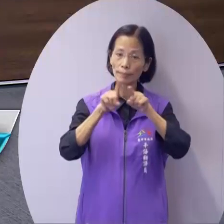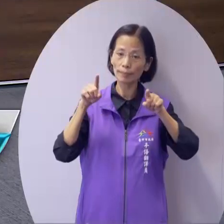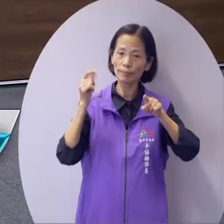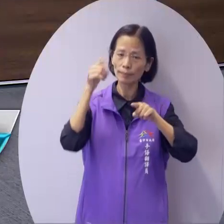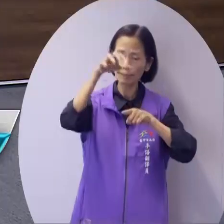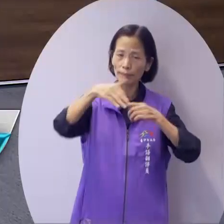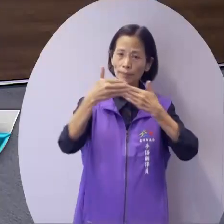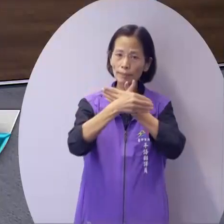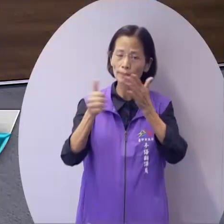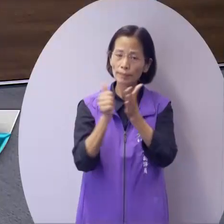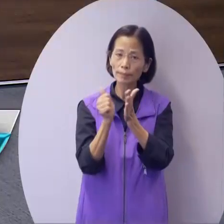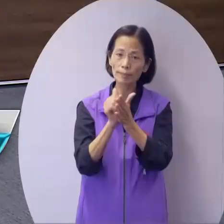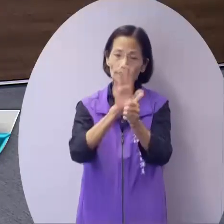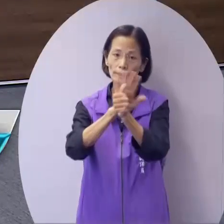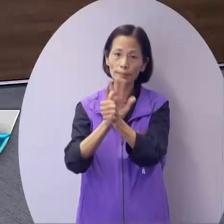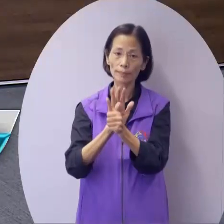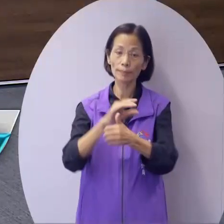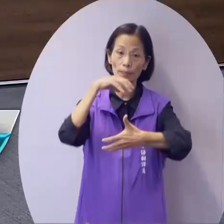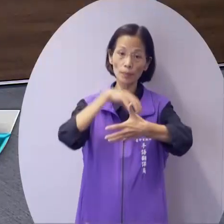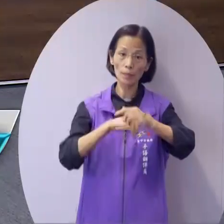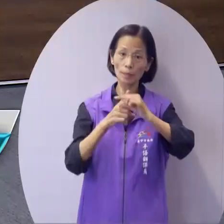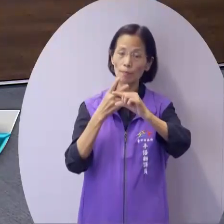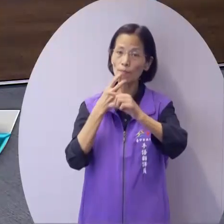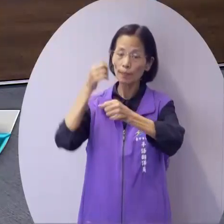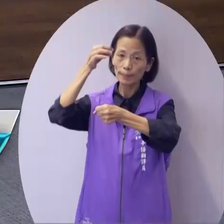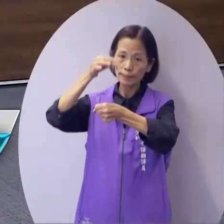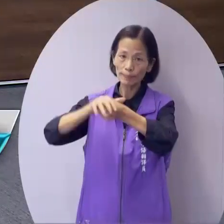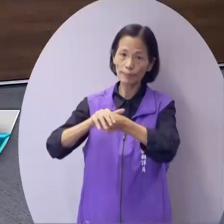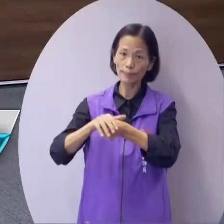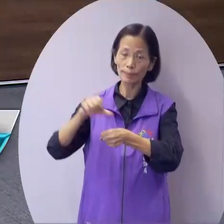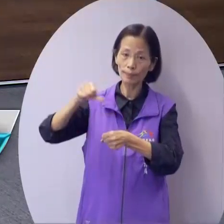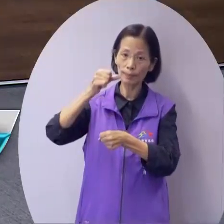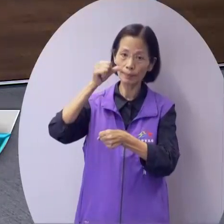乡交通运输服务，其中中央补助款